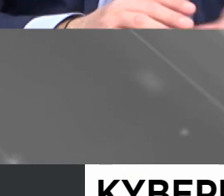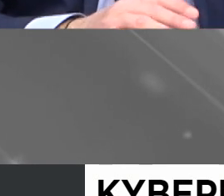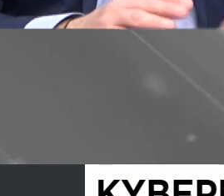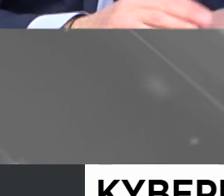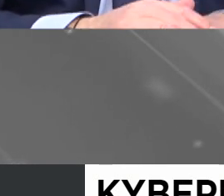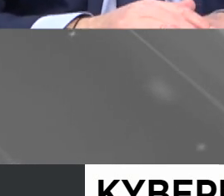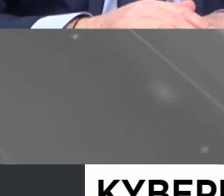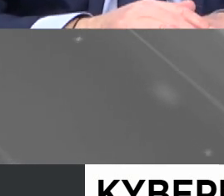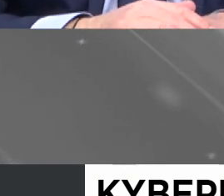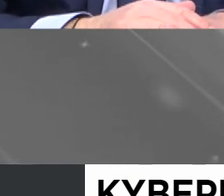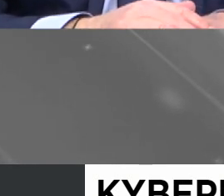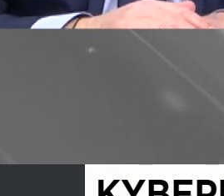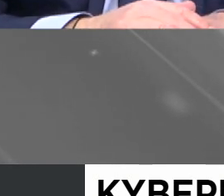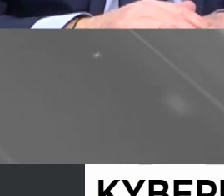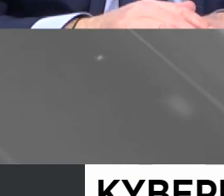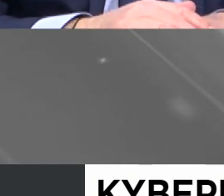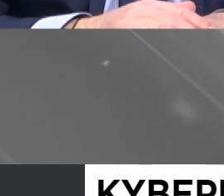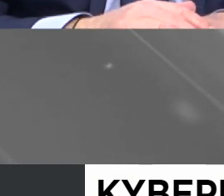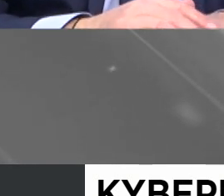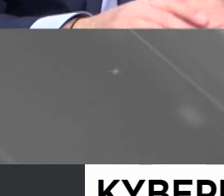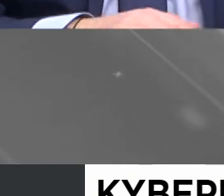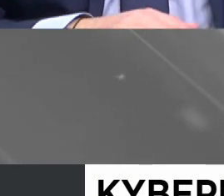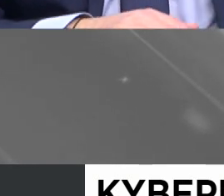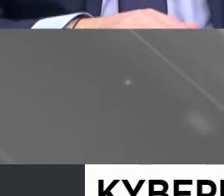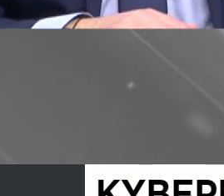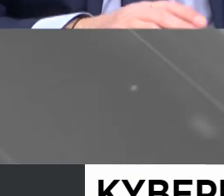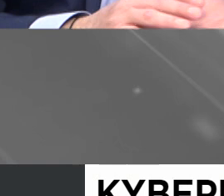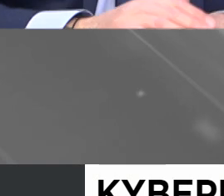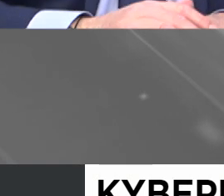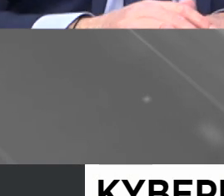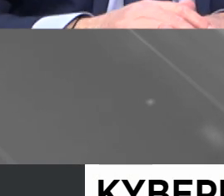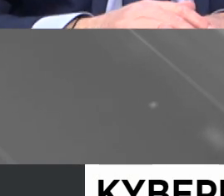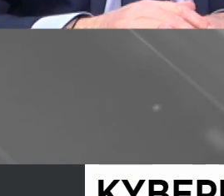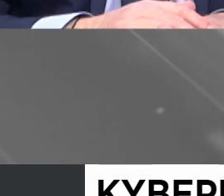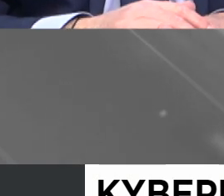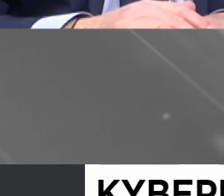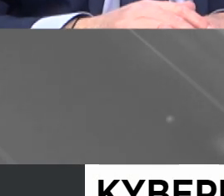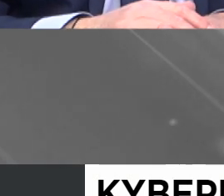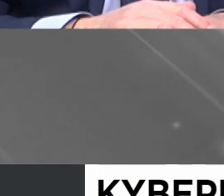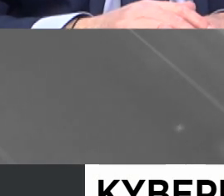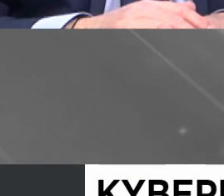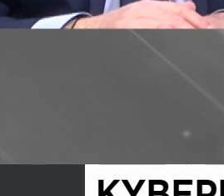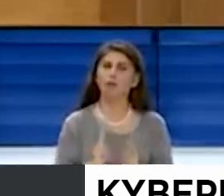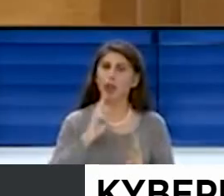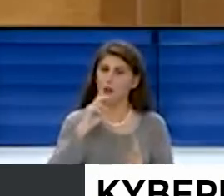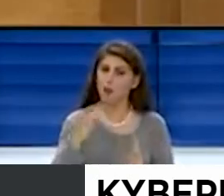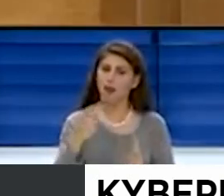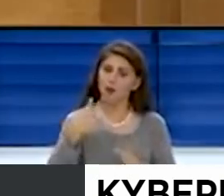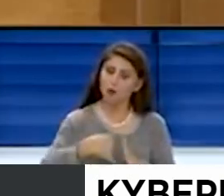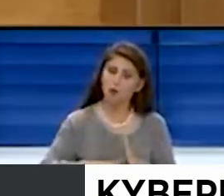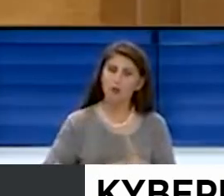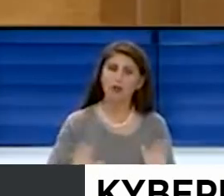αυτά. Αν και τις τελευταίες ώρες αυτό πήγαινα να σου πω, έχουν έρθει στο προσκήνιο σενάρια σύμφωνα με τα